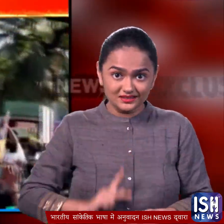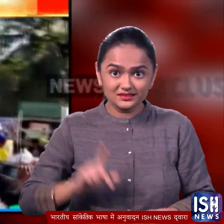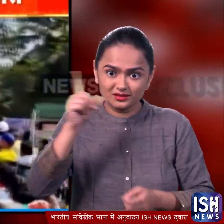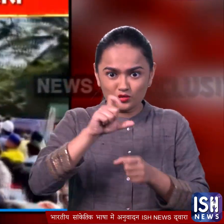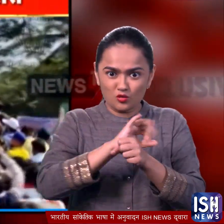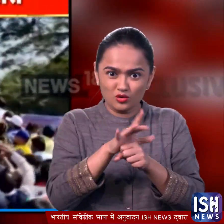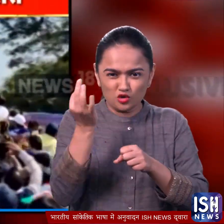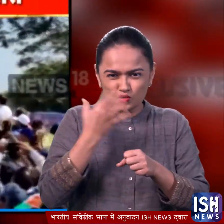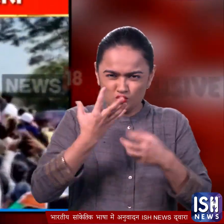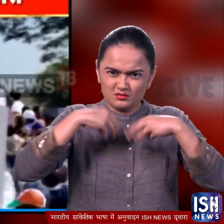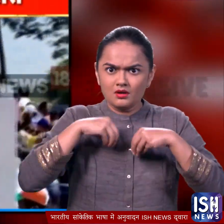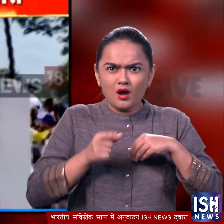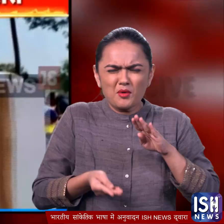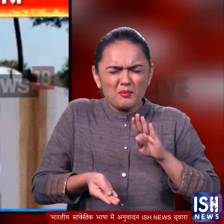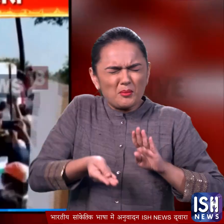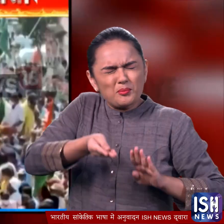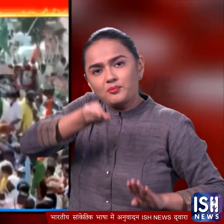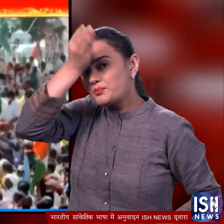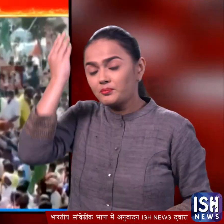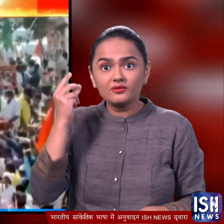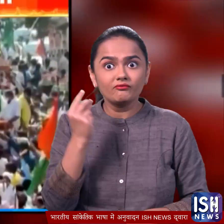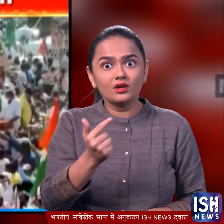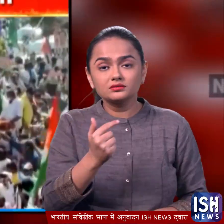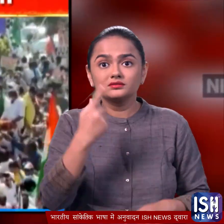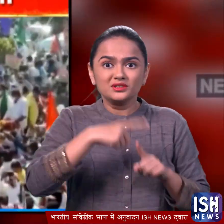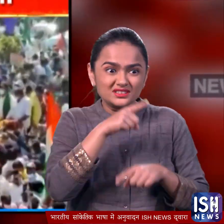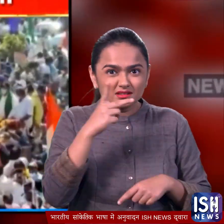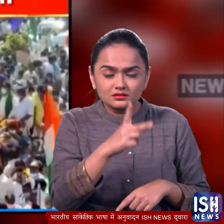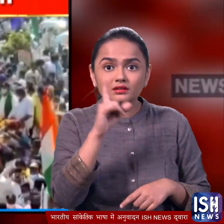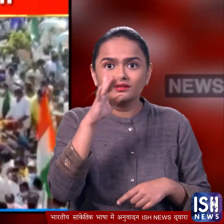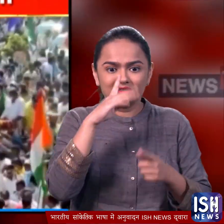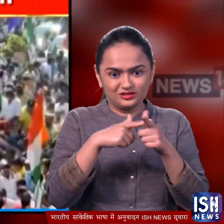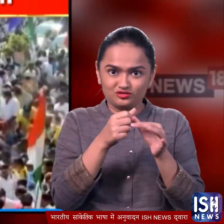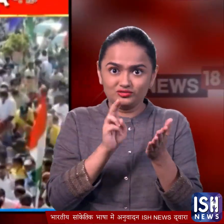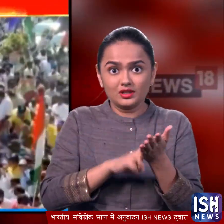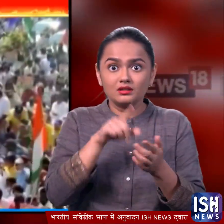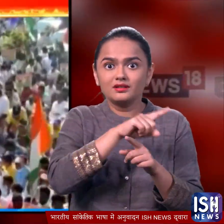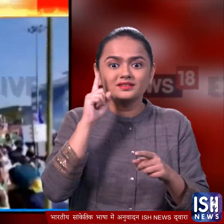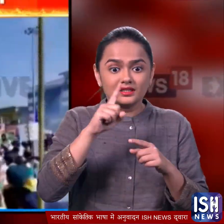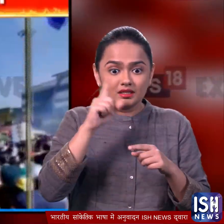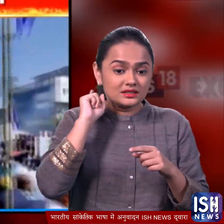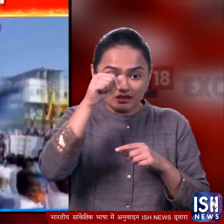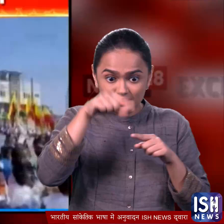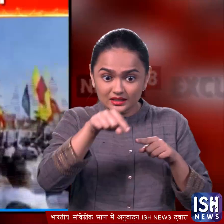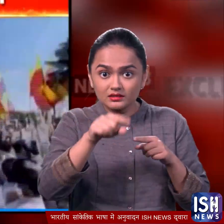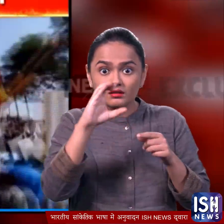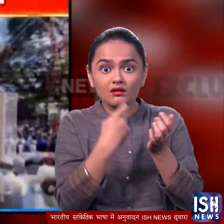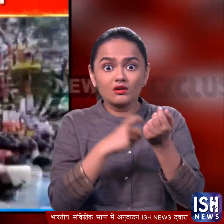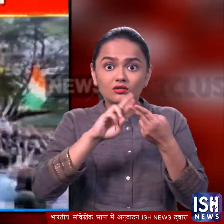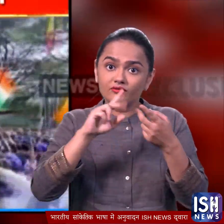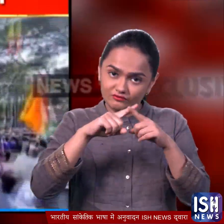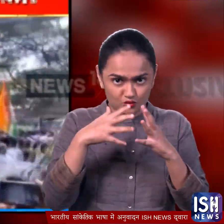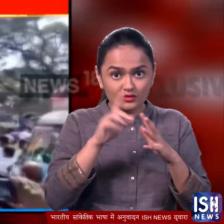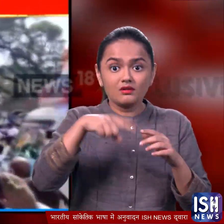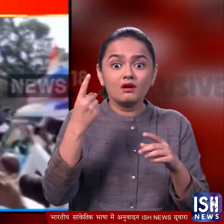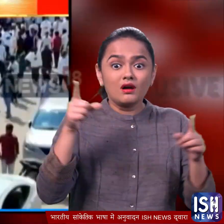कर्नाटक में कोरोना के नए मरीजों की संख्या तेजी से बढ़ रही है, जिसे देखते हुए वहां 19 जनवरी तक वीकेंड कर्फ्यू और लोगों के एक जगह इकट्ठा